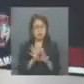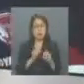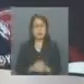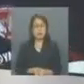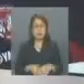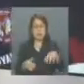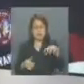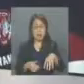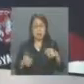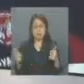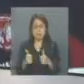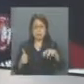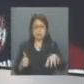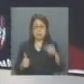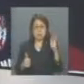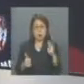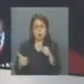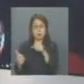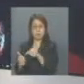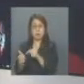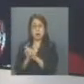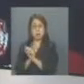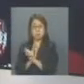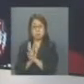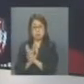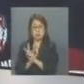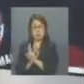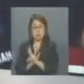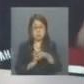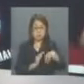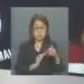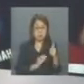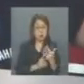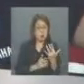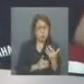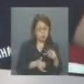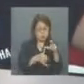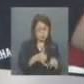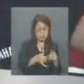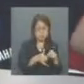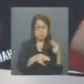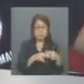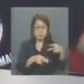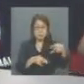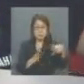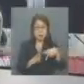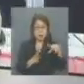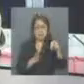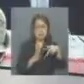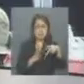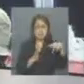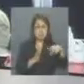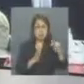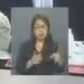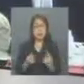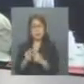จอกับบุรีรัมย์ PA นะคะซึ่งทางฝั่งเมืองทองนั้นยังคงต้องรอเช็คความฟิตของพานุพงษ์วงศาขณะที่ทางฝั่งของบุรีรัมย์ PA นะ